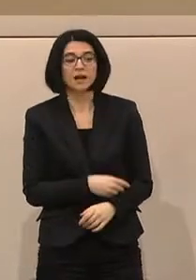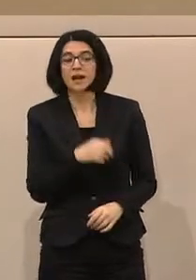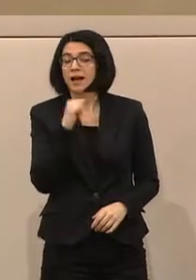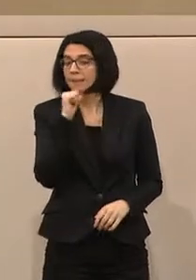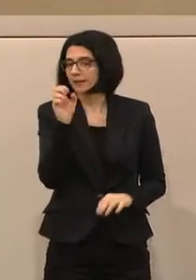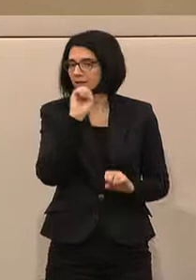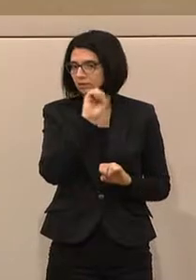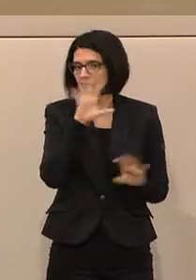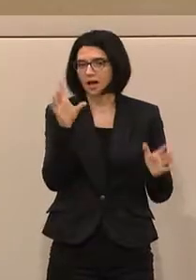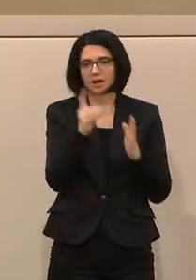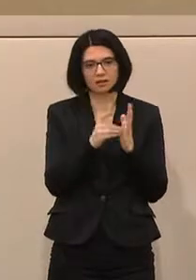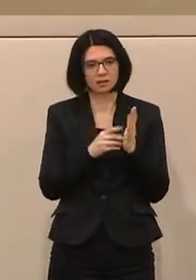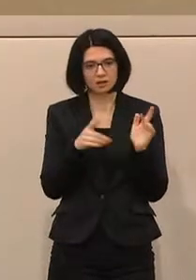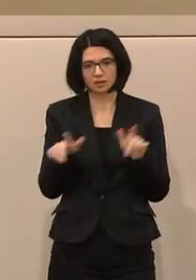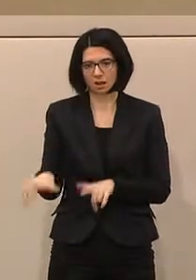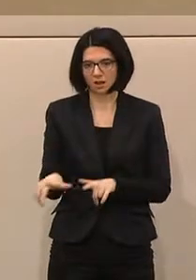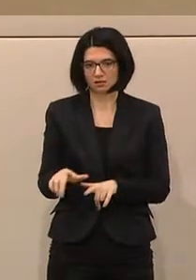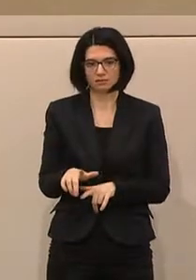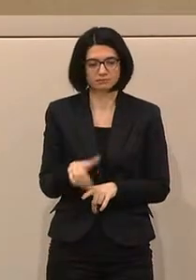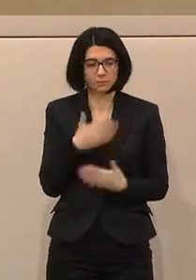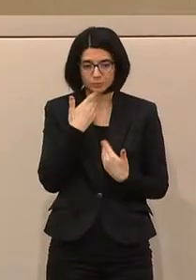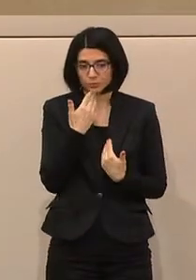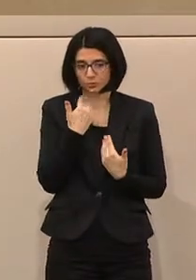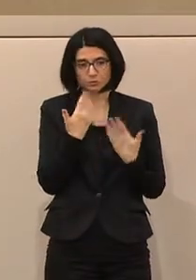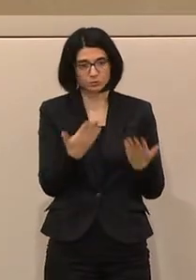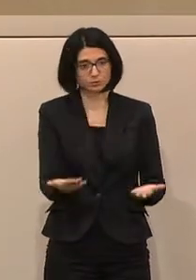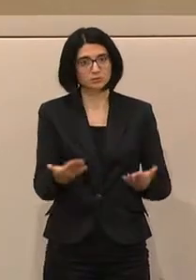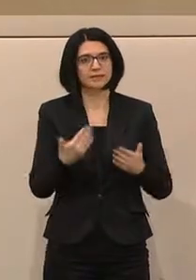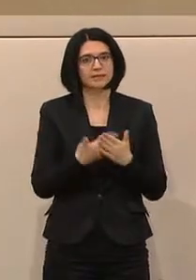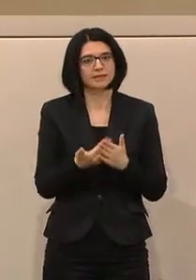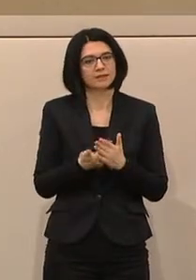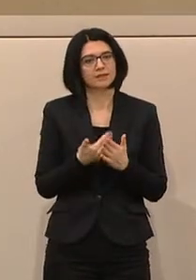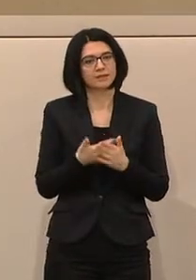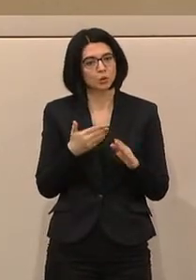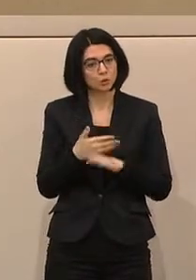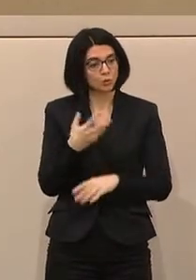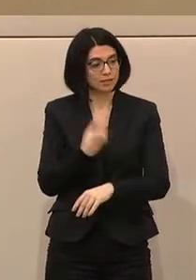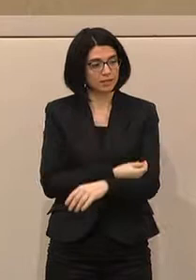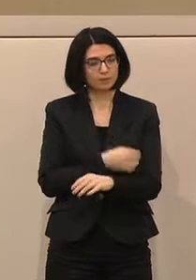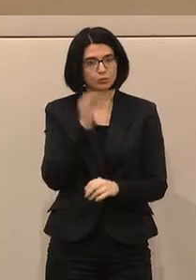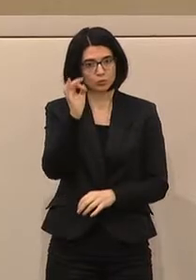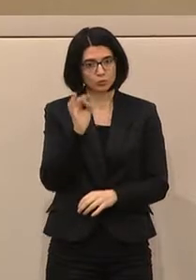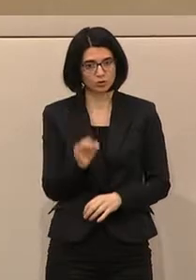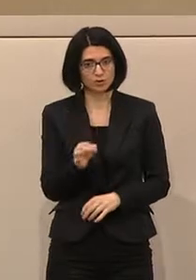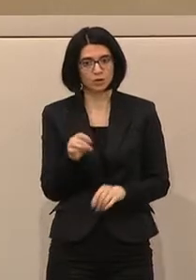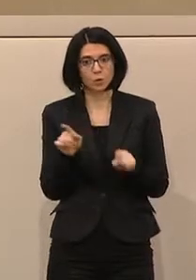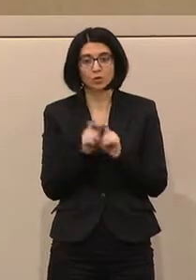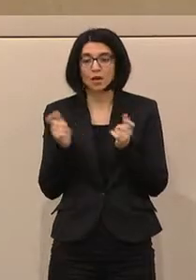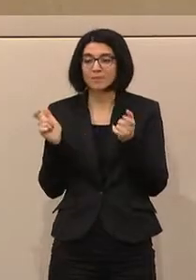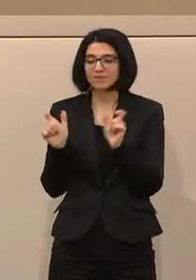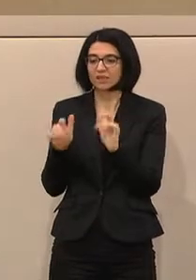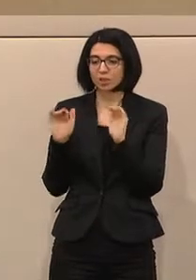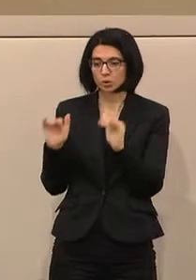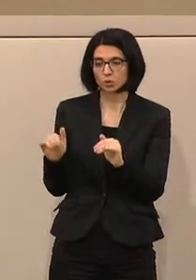keine klare Datenlage, und da bin ich bei Ihnen, sodass damit die Durchimpfungsrate und der mögliche präventive Schutz